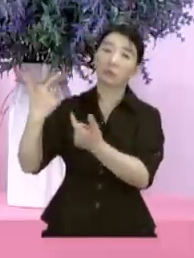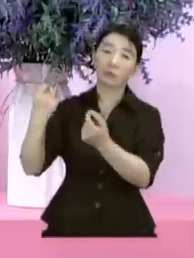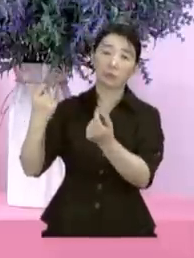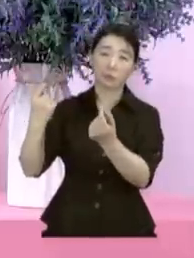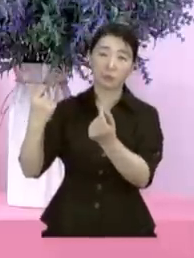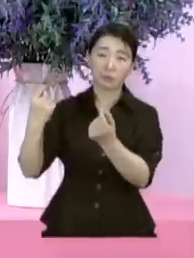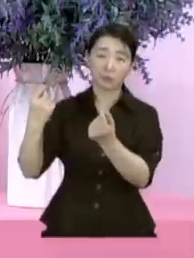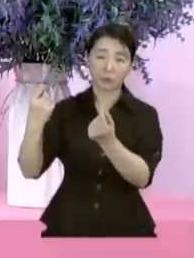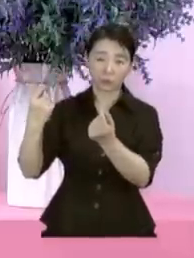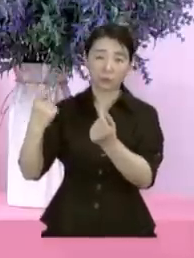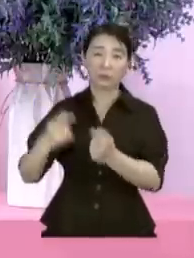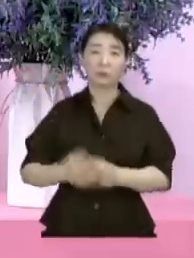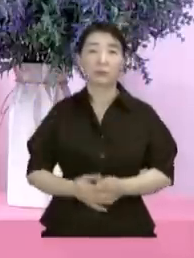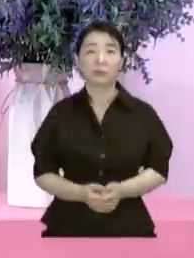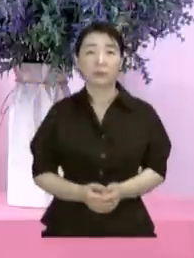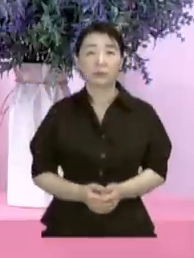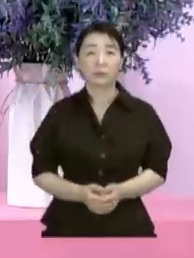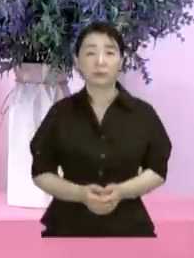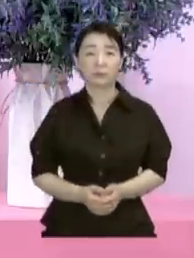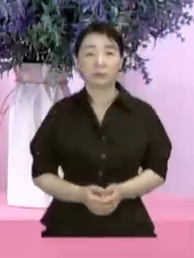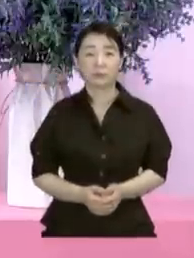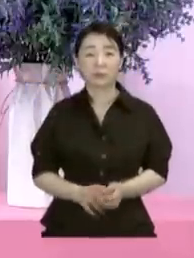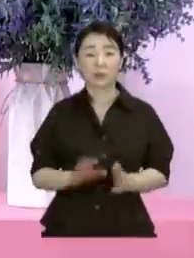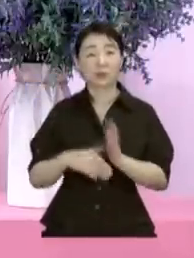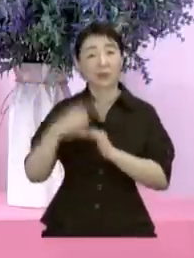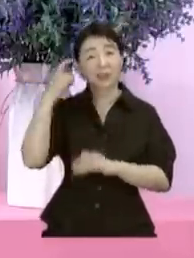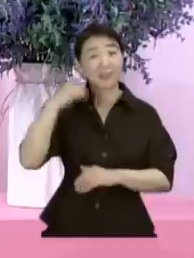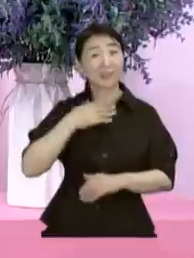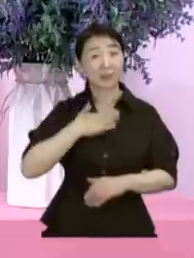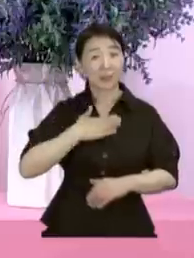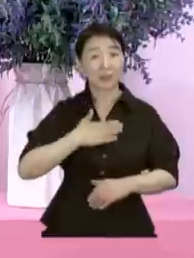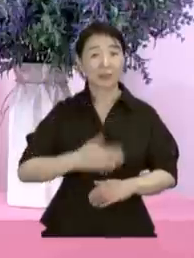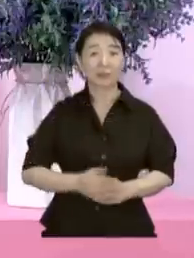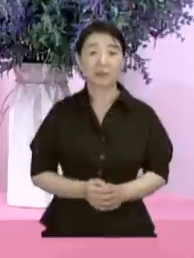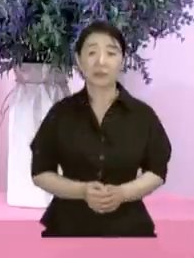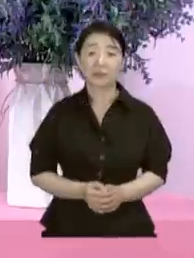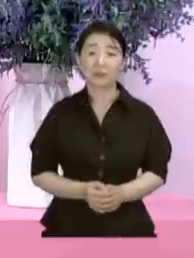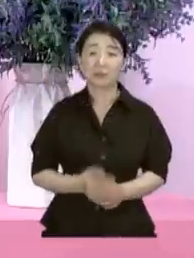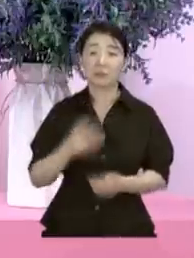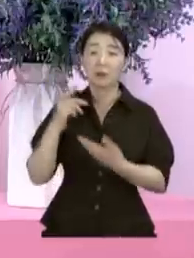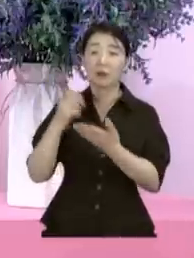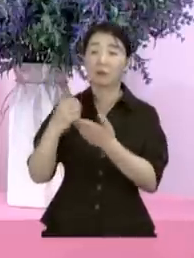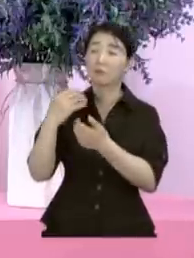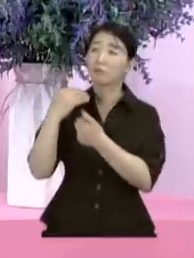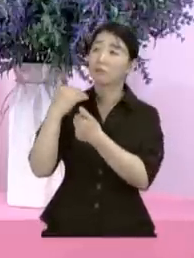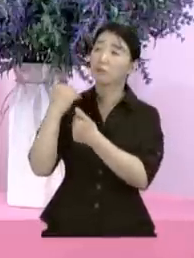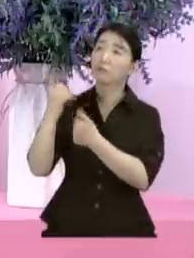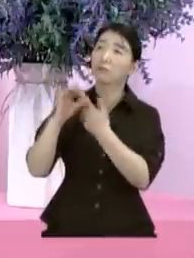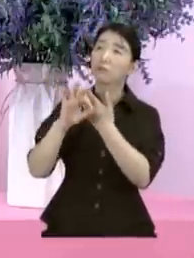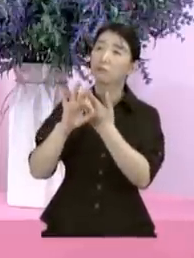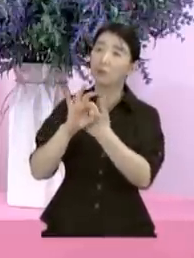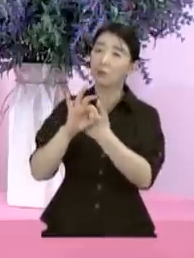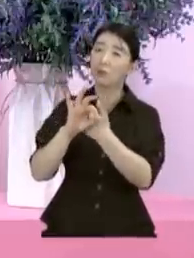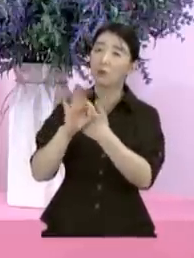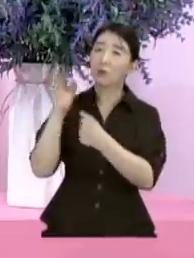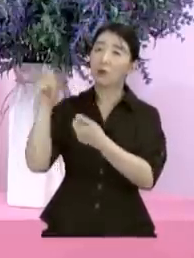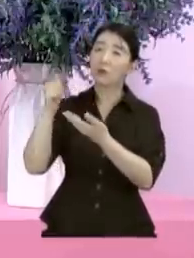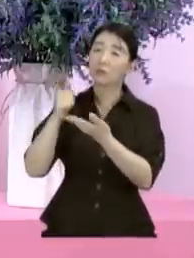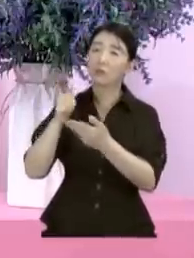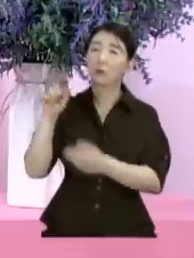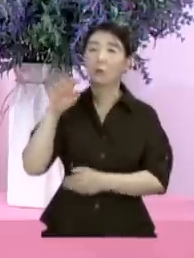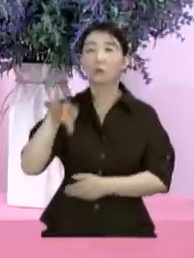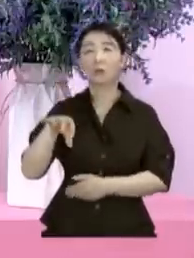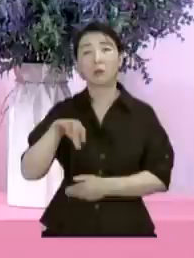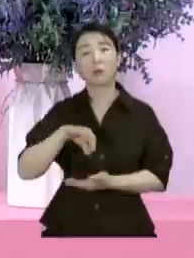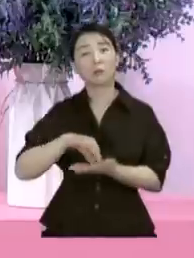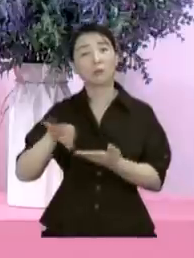부르신다. 하나님 날 부르신다 하는 그때 느낌을 받기 시작하고 그러면 하나님이 부르시면 하나님이 나를